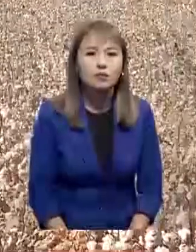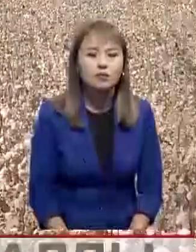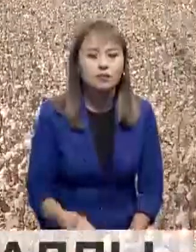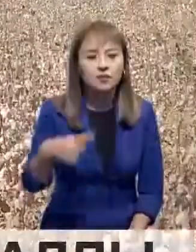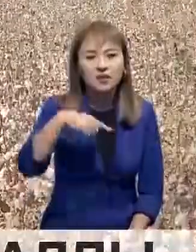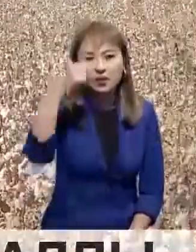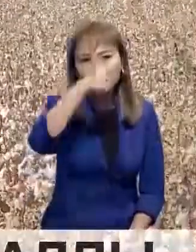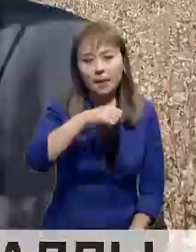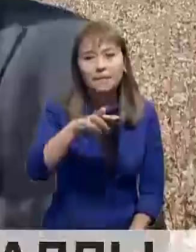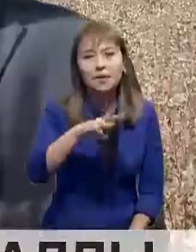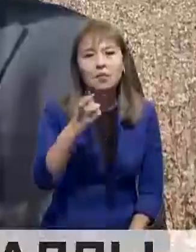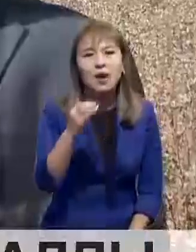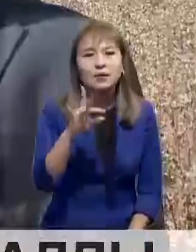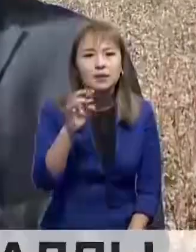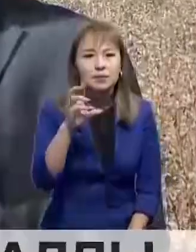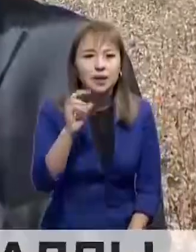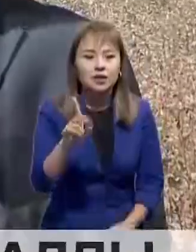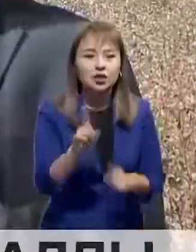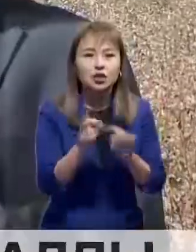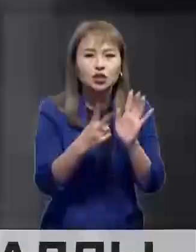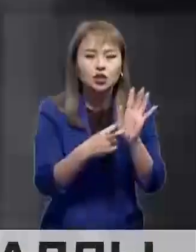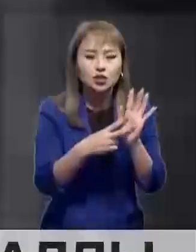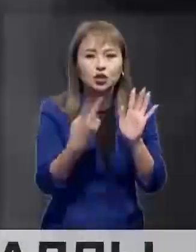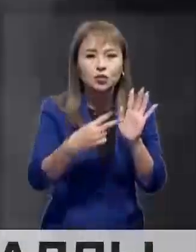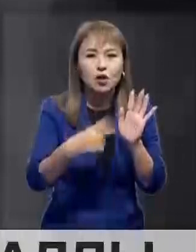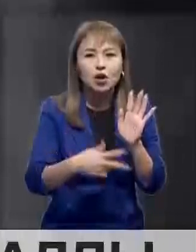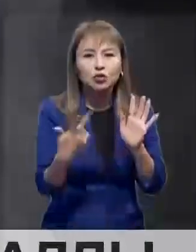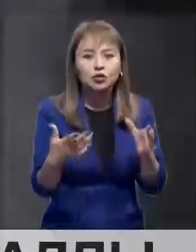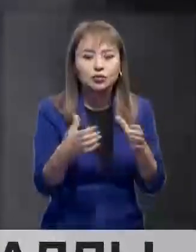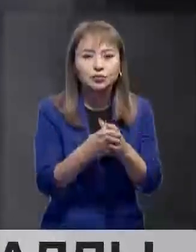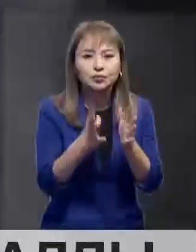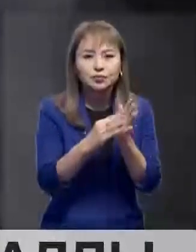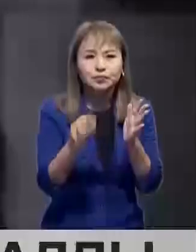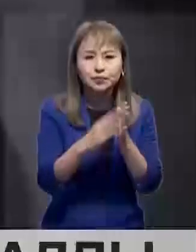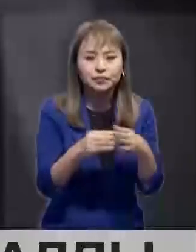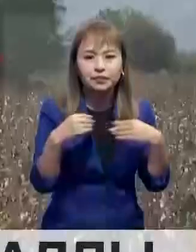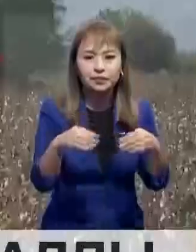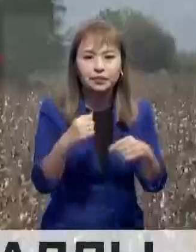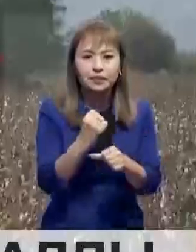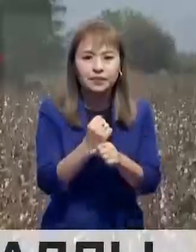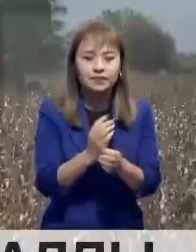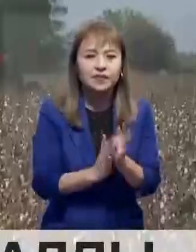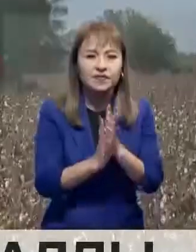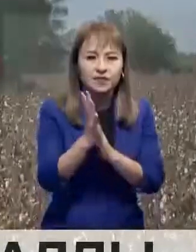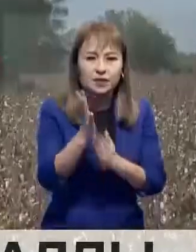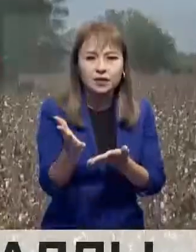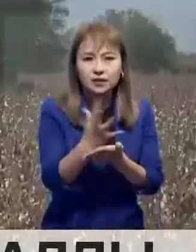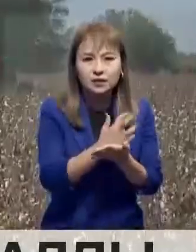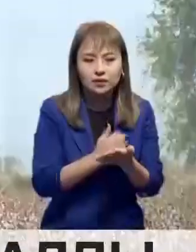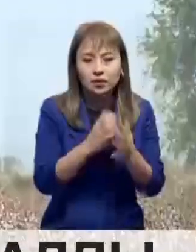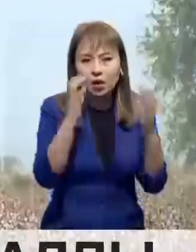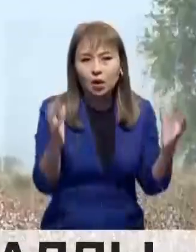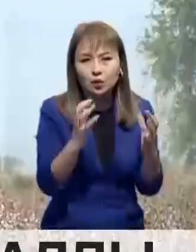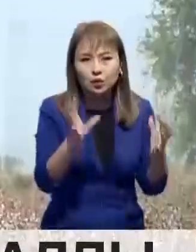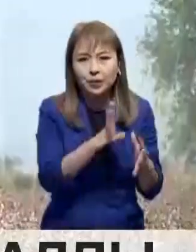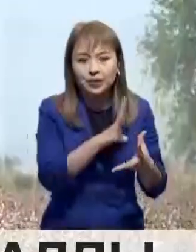Биыл Мейірбек Батырбектің шаруашылығына тиесілі 723 гектар жерге мақта бітік шықты. Шаруалар егін алқаптарына түрегелінің таңдаулы тұқымын сеуіп ерекше күтім